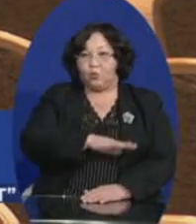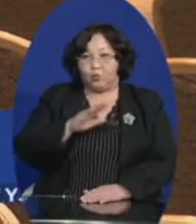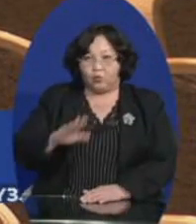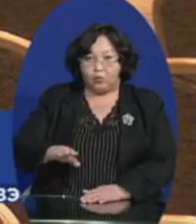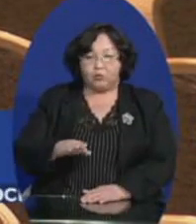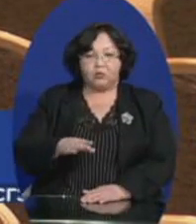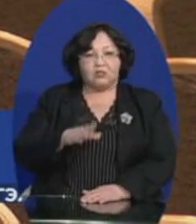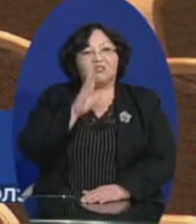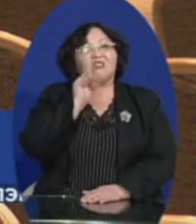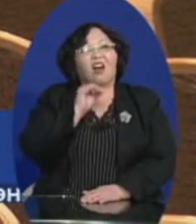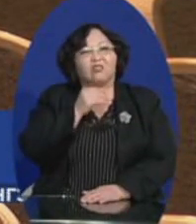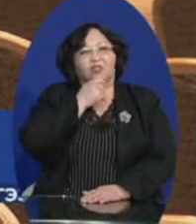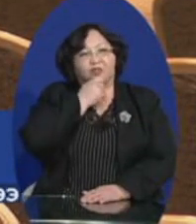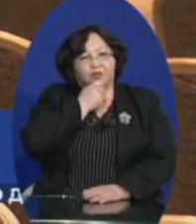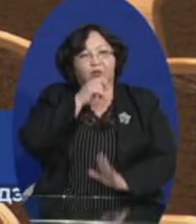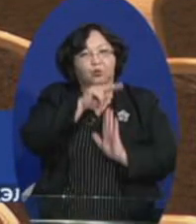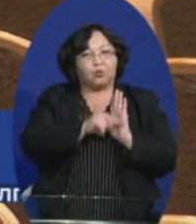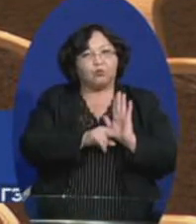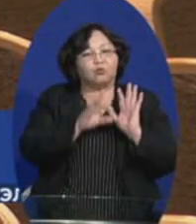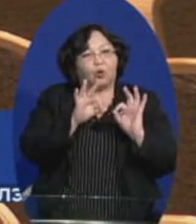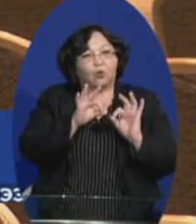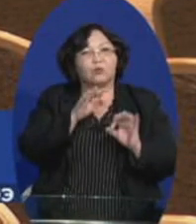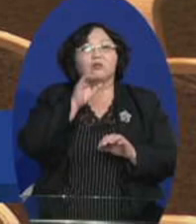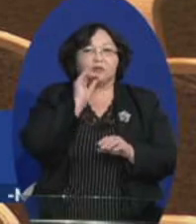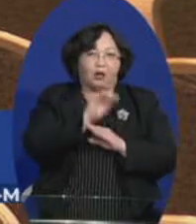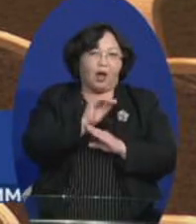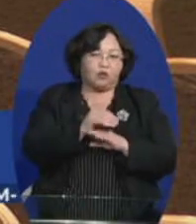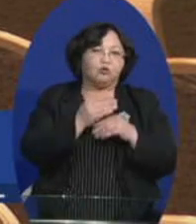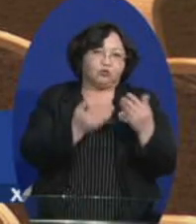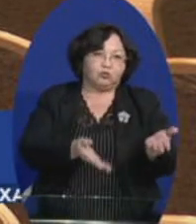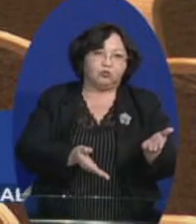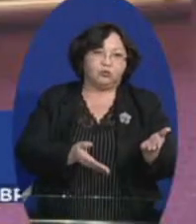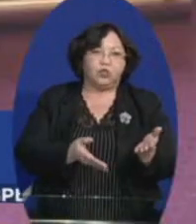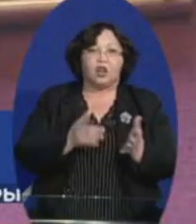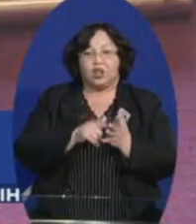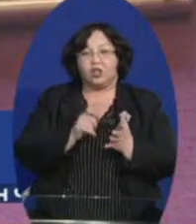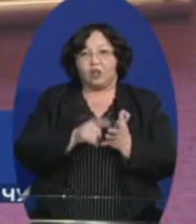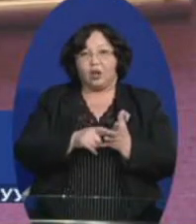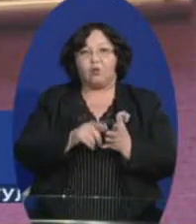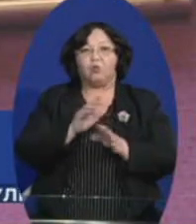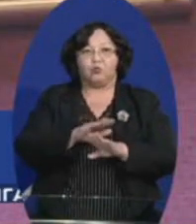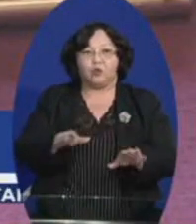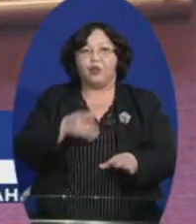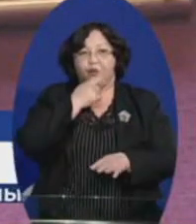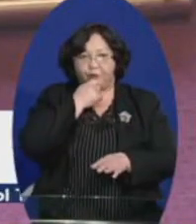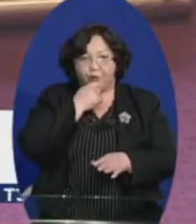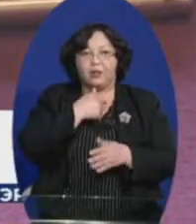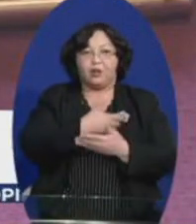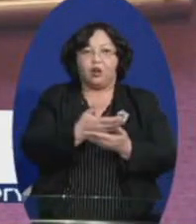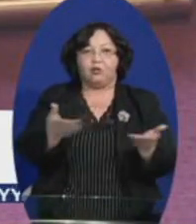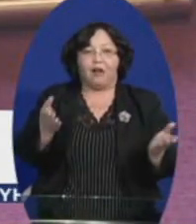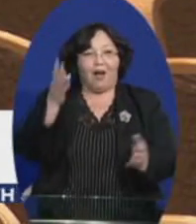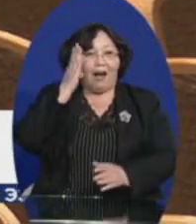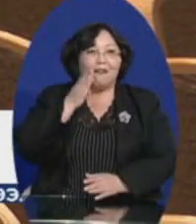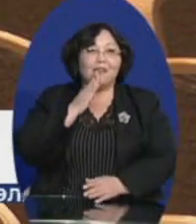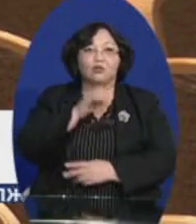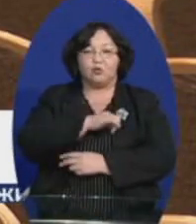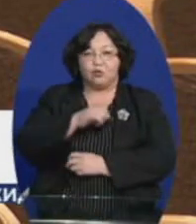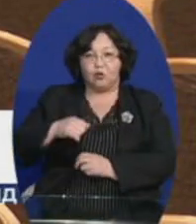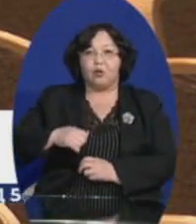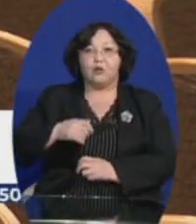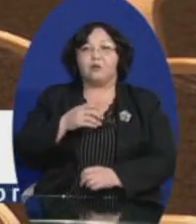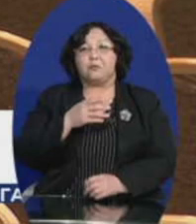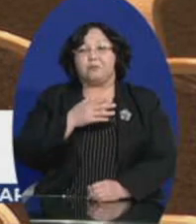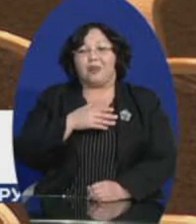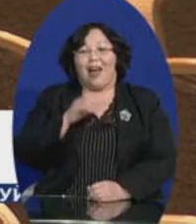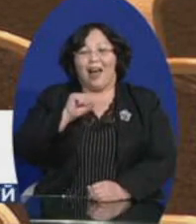таниулна. Тодорхой хувьд нь бид бүхэн бол шүглийг бол тараана. Эцэг эхчүүдийг харин хүүхдтэй шүглэл хүүхдийн аюулгүй